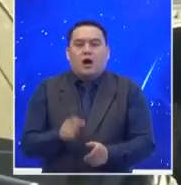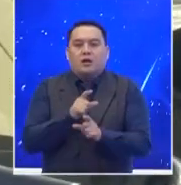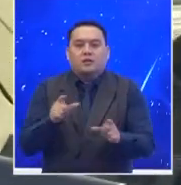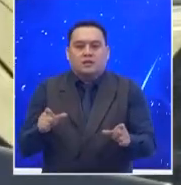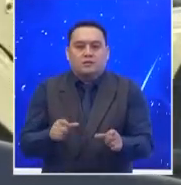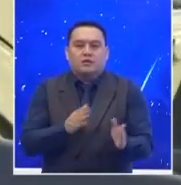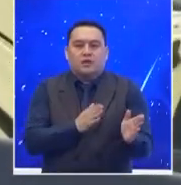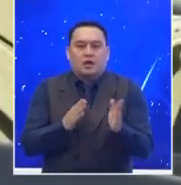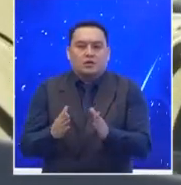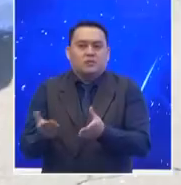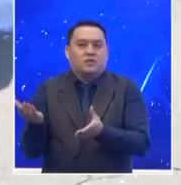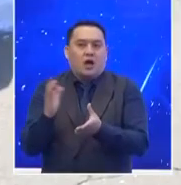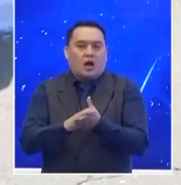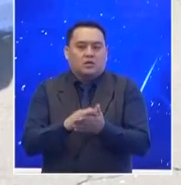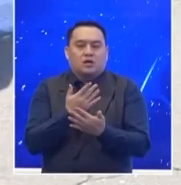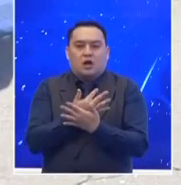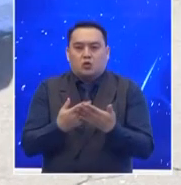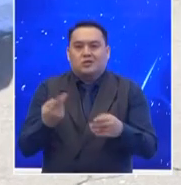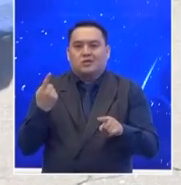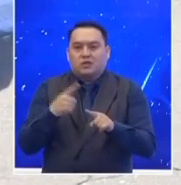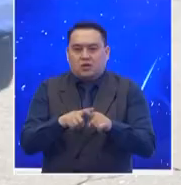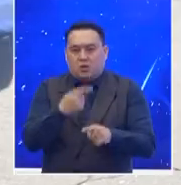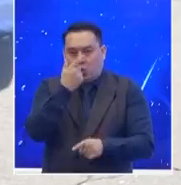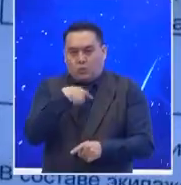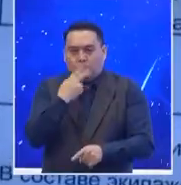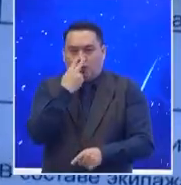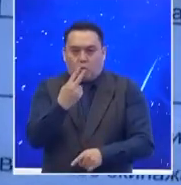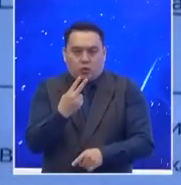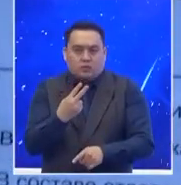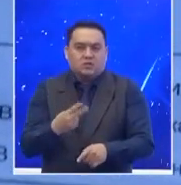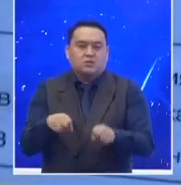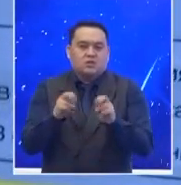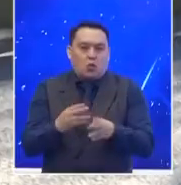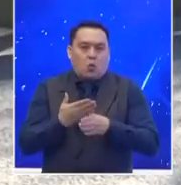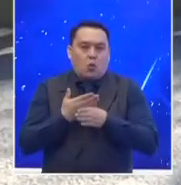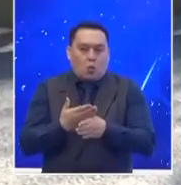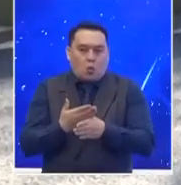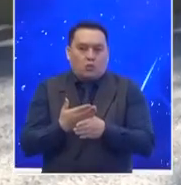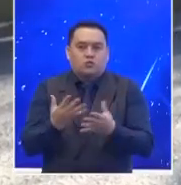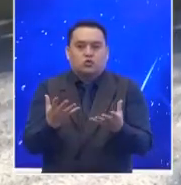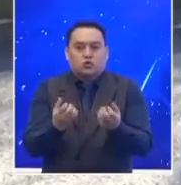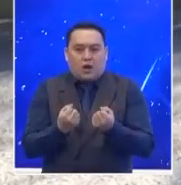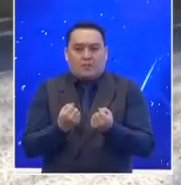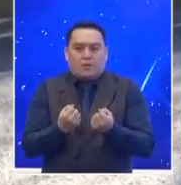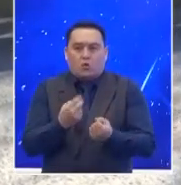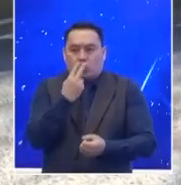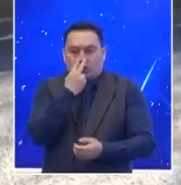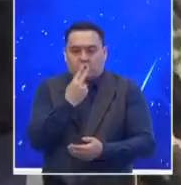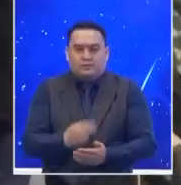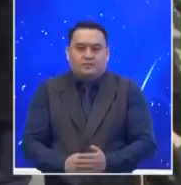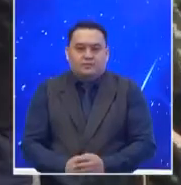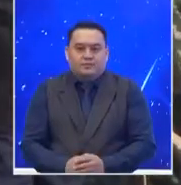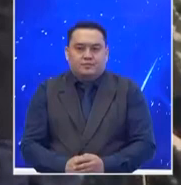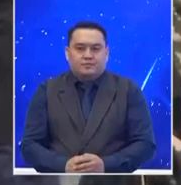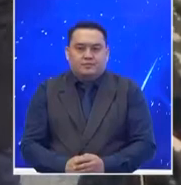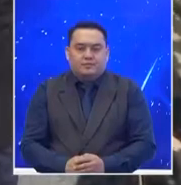темірдей тәртібімен танысты. Түрлі техникаларды өз көздерімен көріп, мамандар көмегімен оларды ұстап та, мініп те көрді.